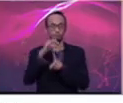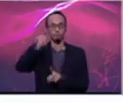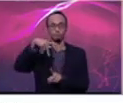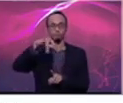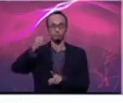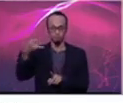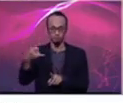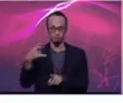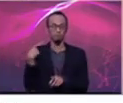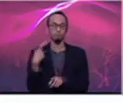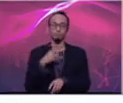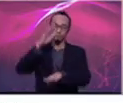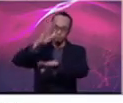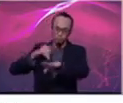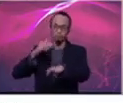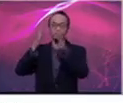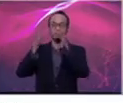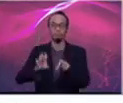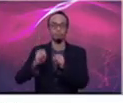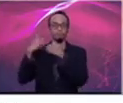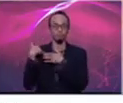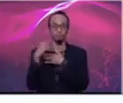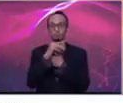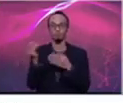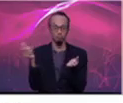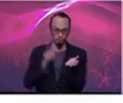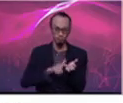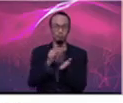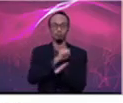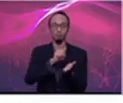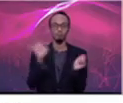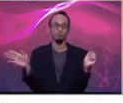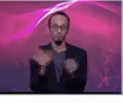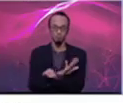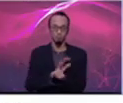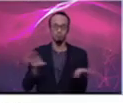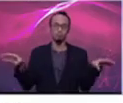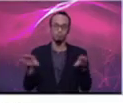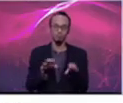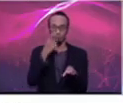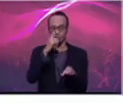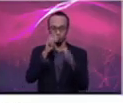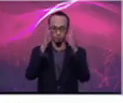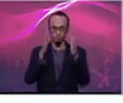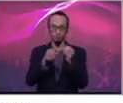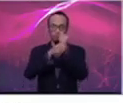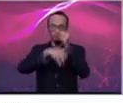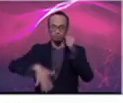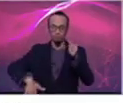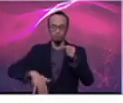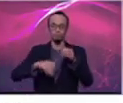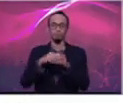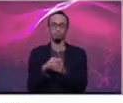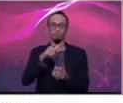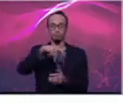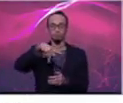jpj akan memanggil Syarikat pengendali bas berkenaan dan laporan siasatan lengkap akan dikemukakan kepada pihak agensi pengangkutan awam darat